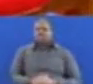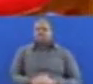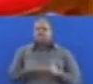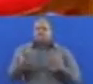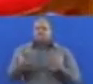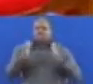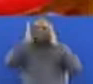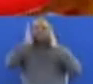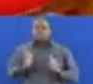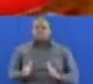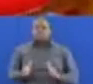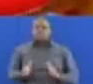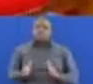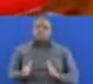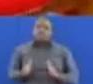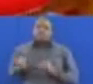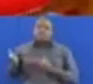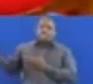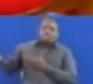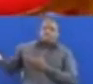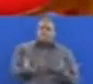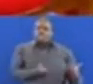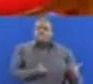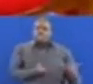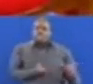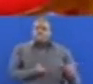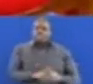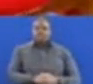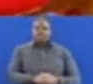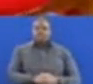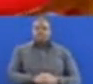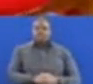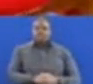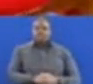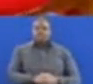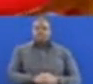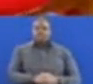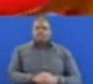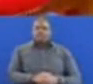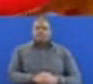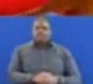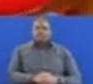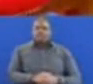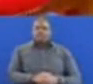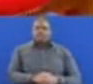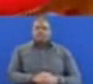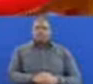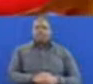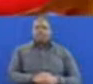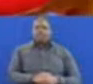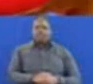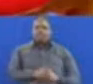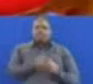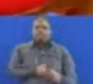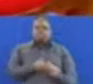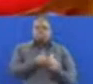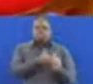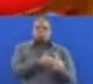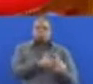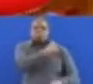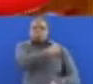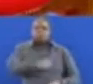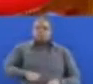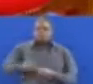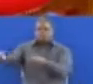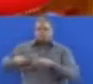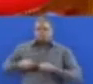Kwa heshima na taadhima naomba ni mwalike ADC wa Rais aweze kuingia hapa ukumbini